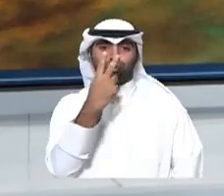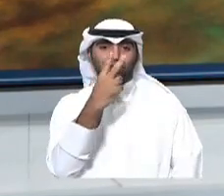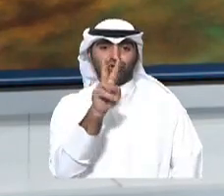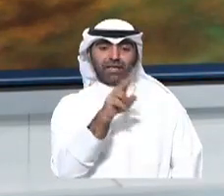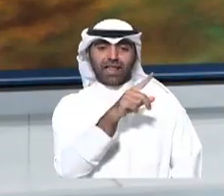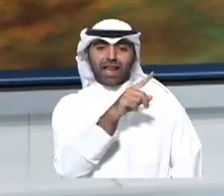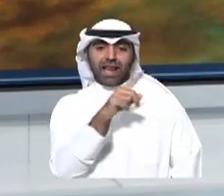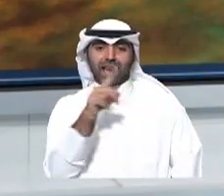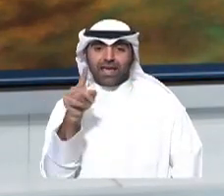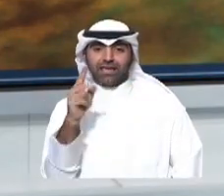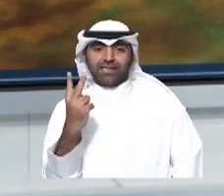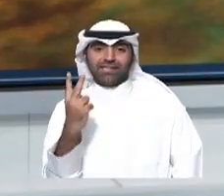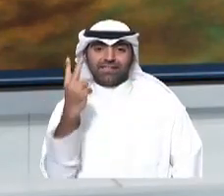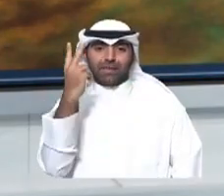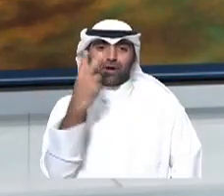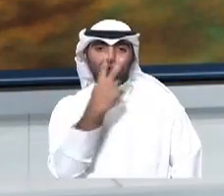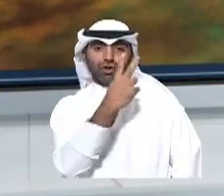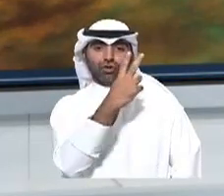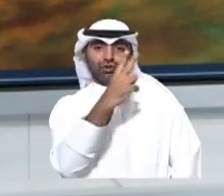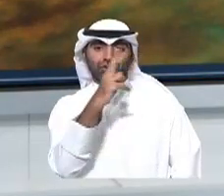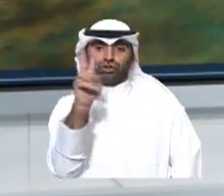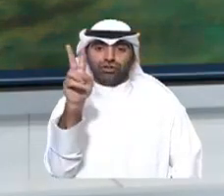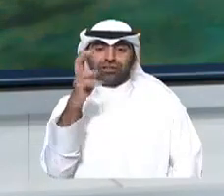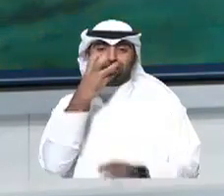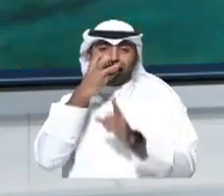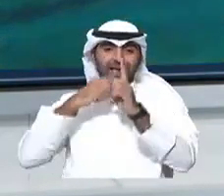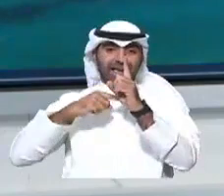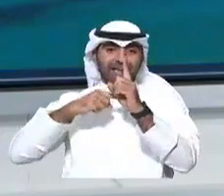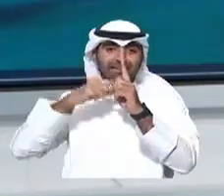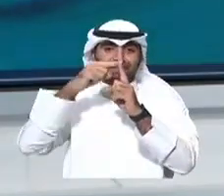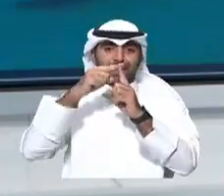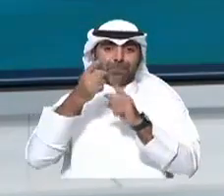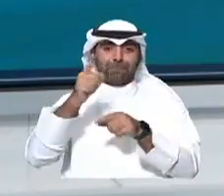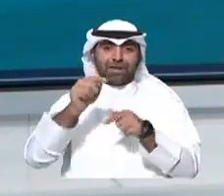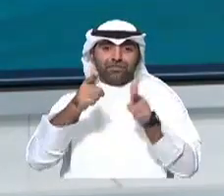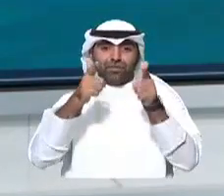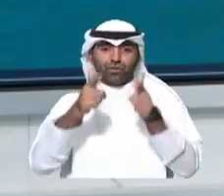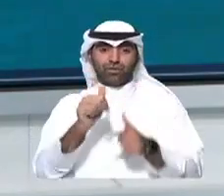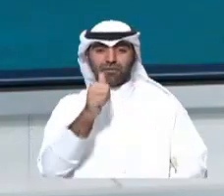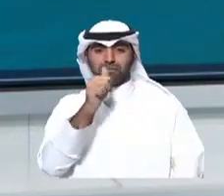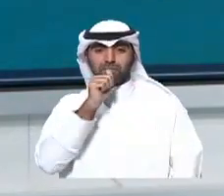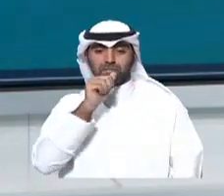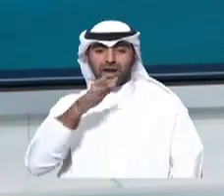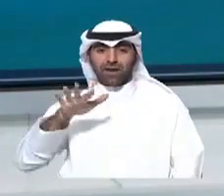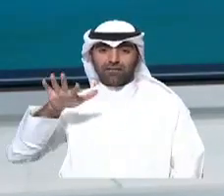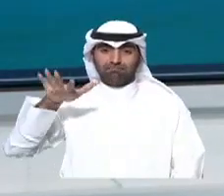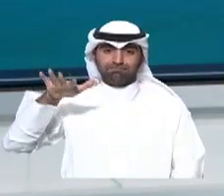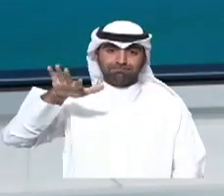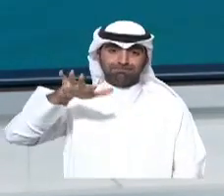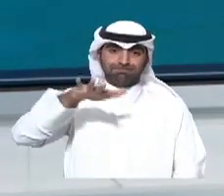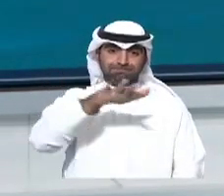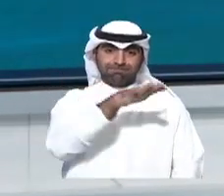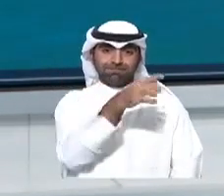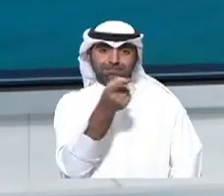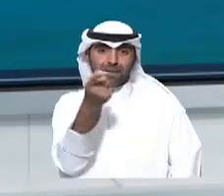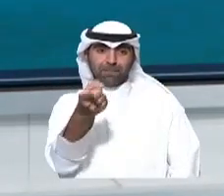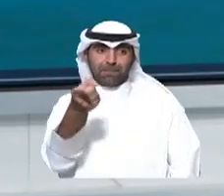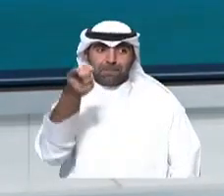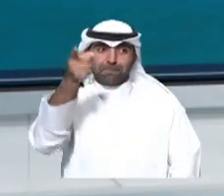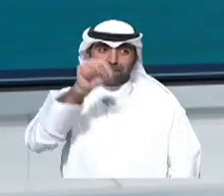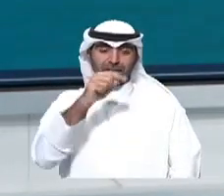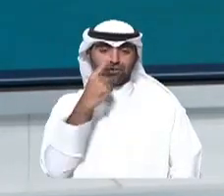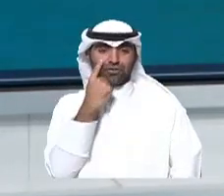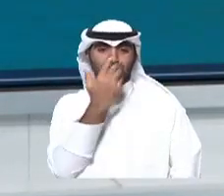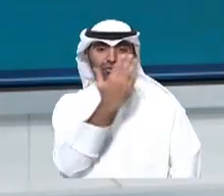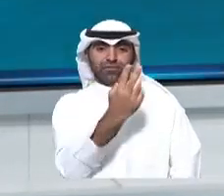25 إلى 27 و 28 درجة مئوية. الأجواء البحرية المتوقعة لل 24 ساعة القادمة